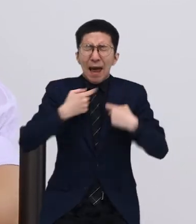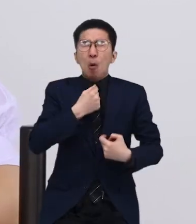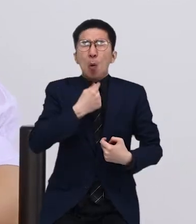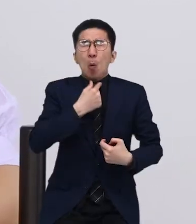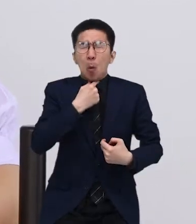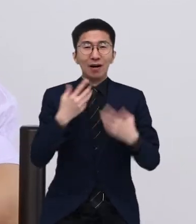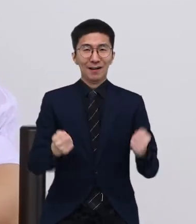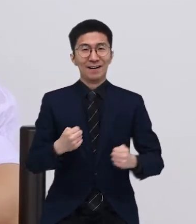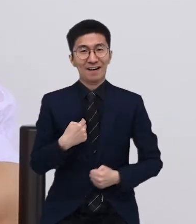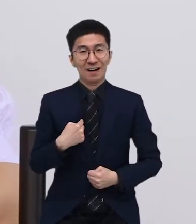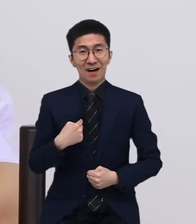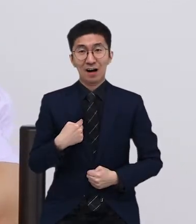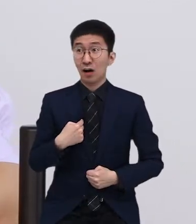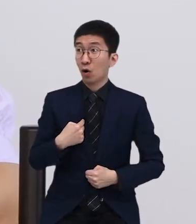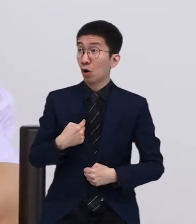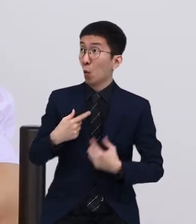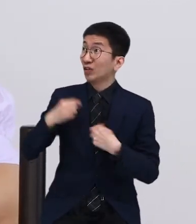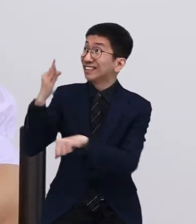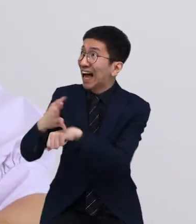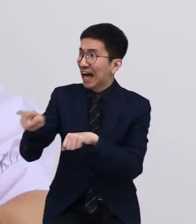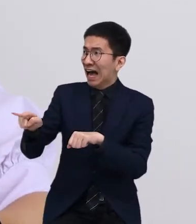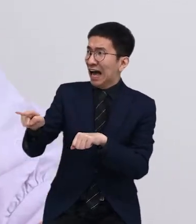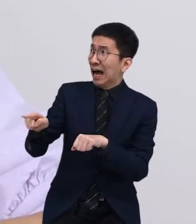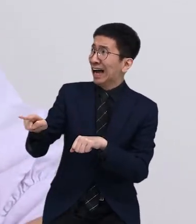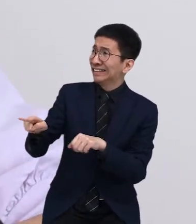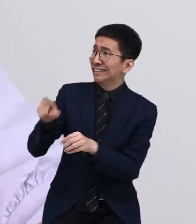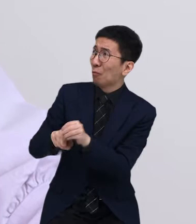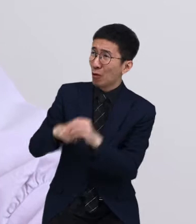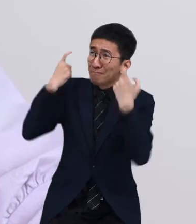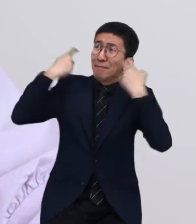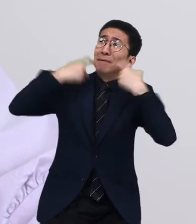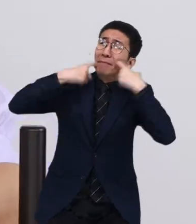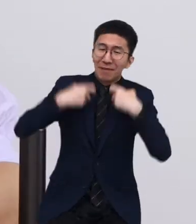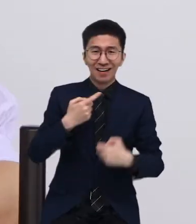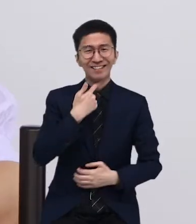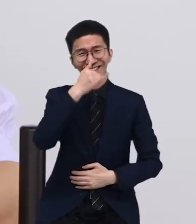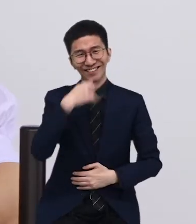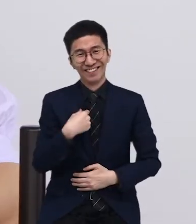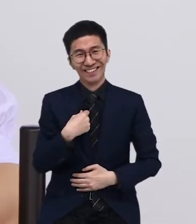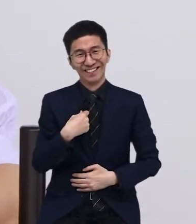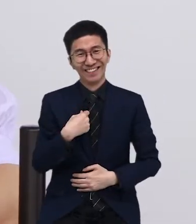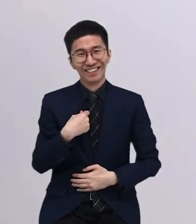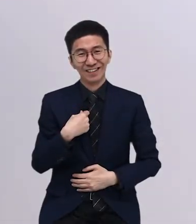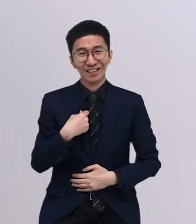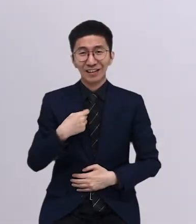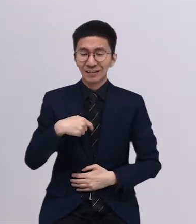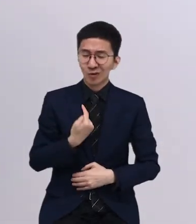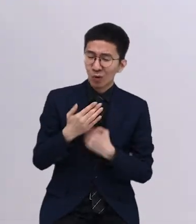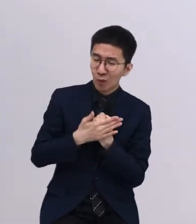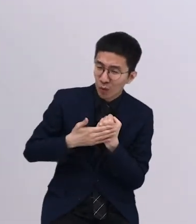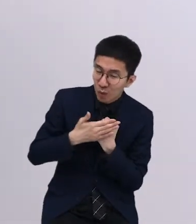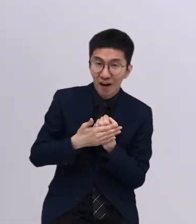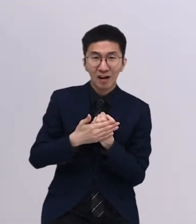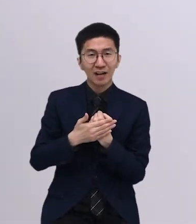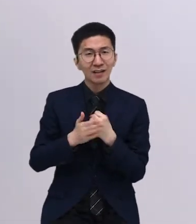조금만 살찌면은 뭐 뱃살 빼야지 막 이렇게 생각하고 몸에 옷을 맞추려고 맨날 노력했었던 거죠. 내 몸을 약간